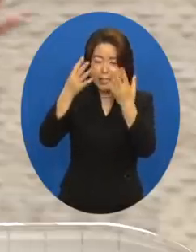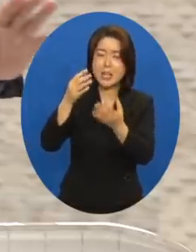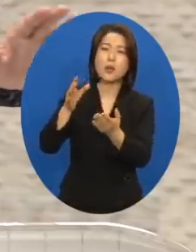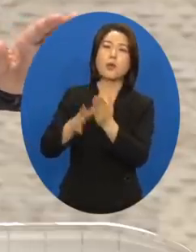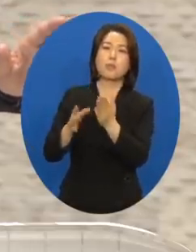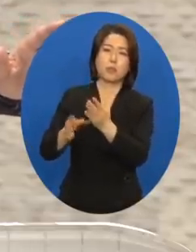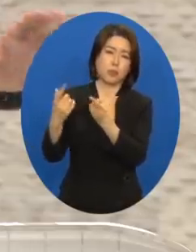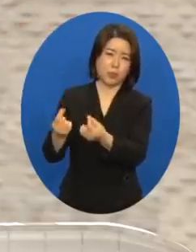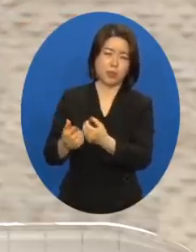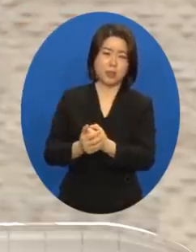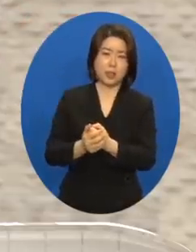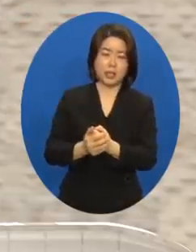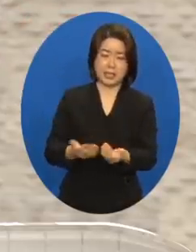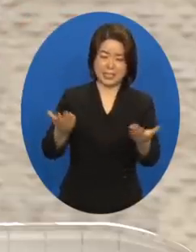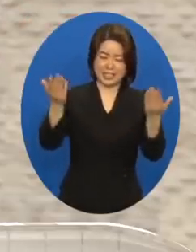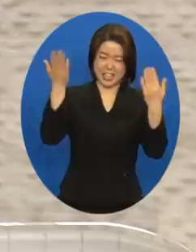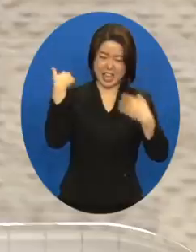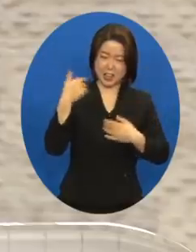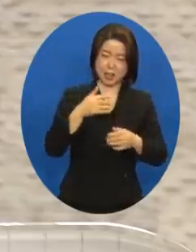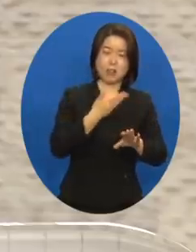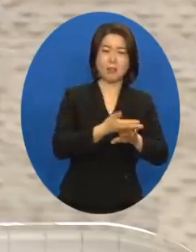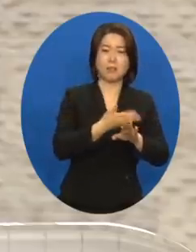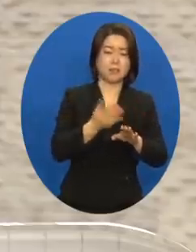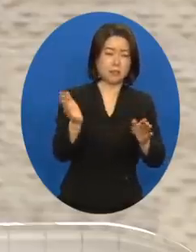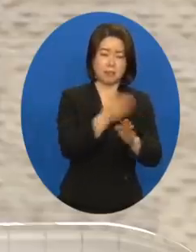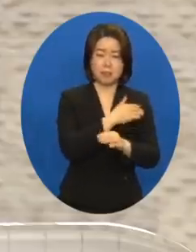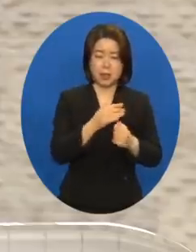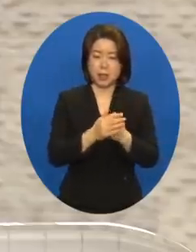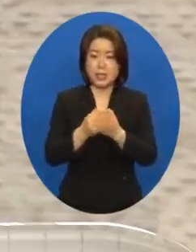예 것은 지나갔으니 보라 새것이 되었습니다